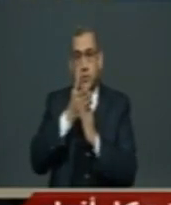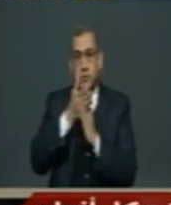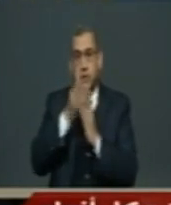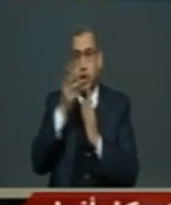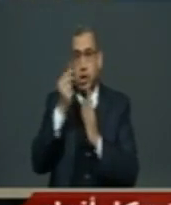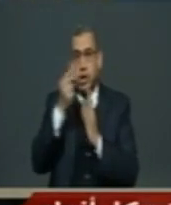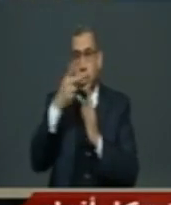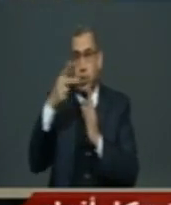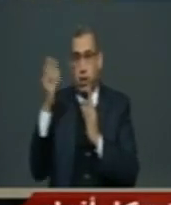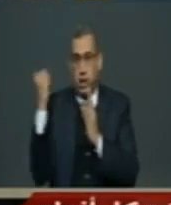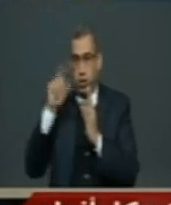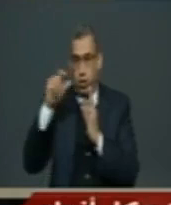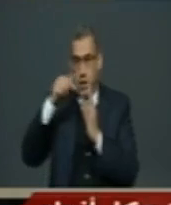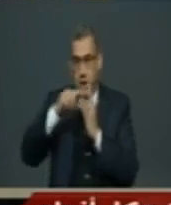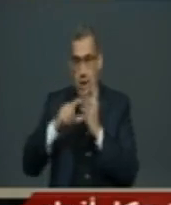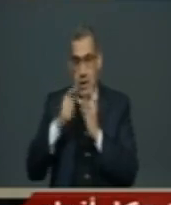2022